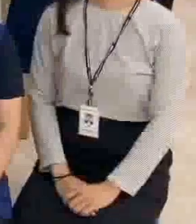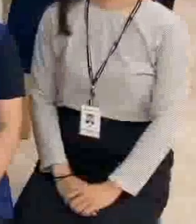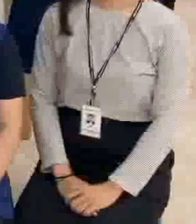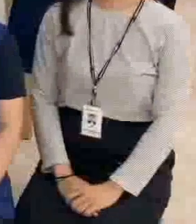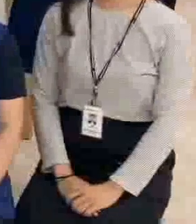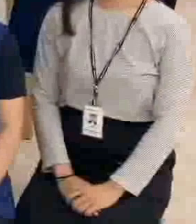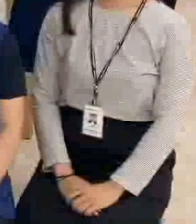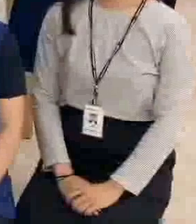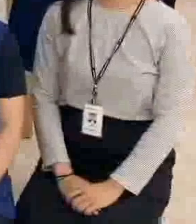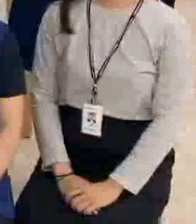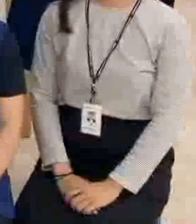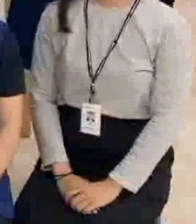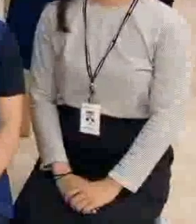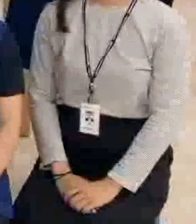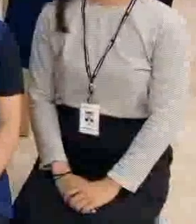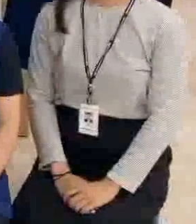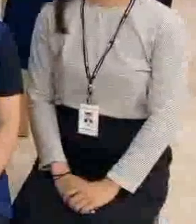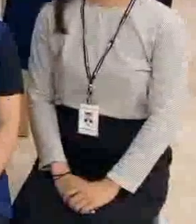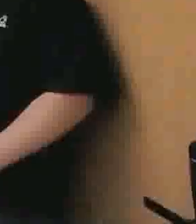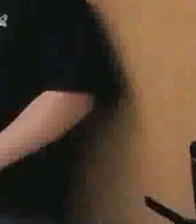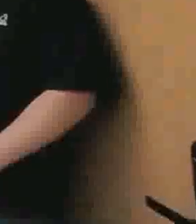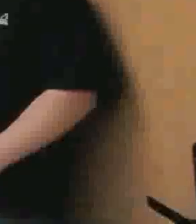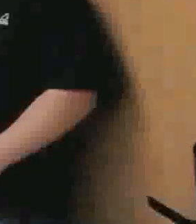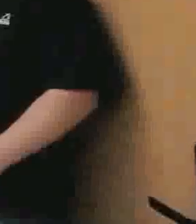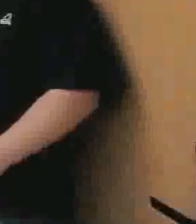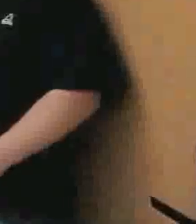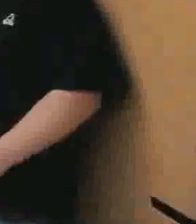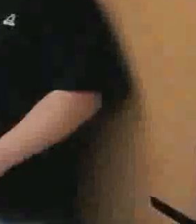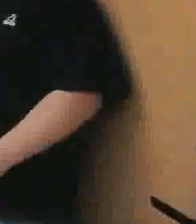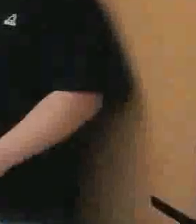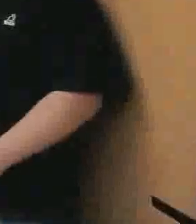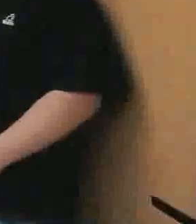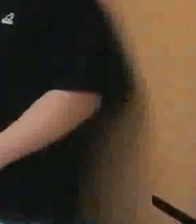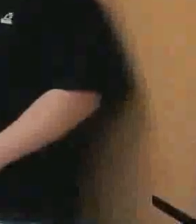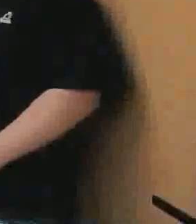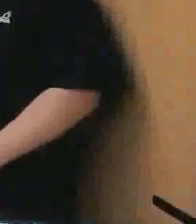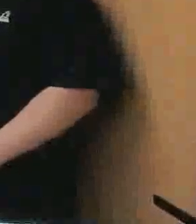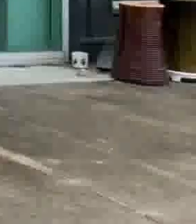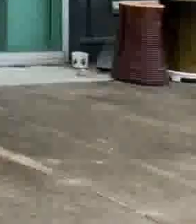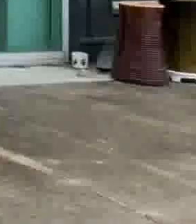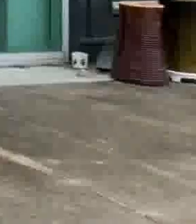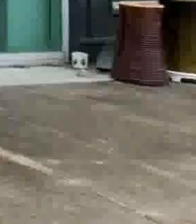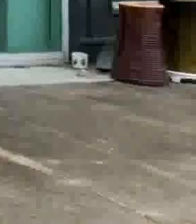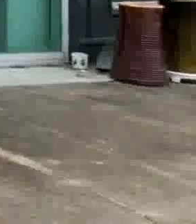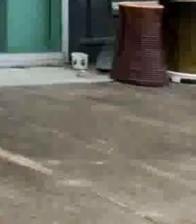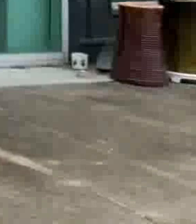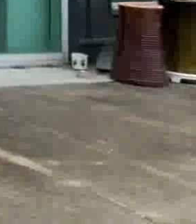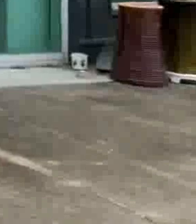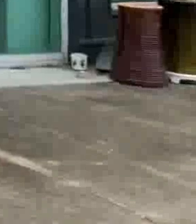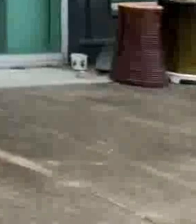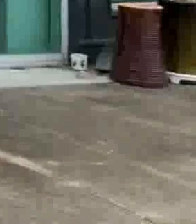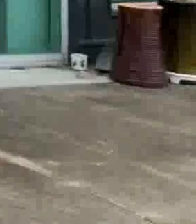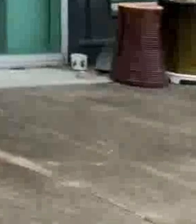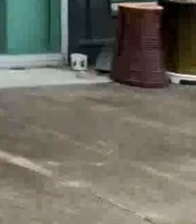정신건강복지센터입니다. 용산광역 정신건강복지센터입니다. 서산구 정신건강복지센터입니다. 제주특별시도